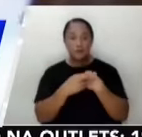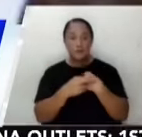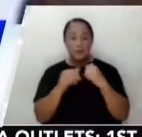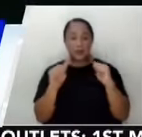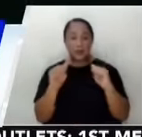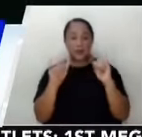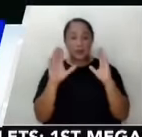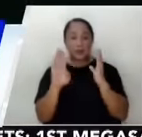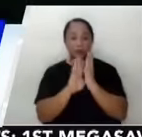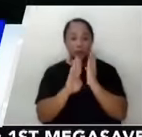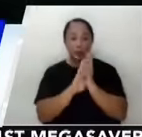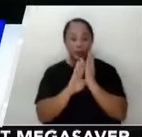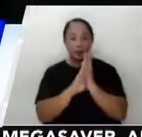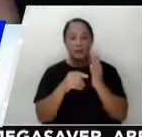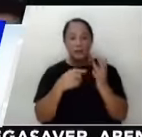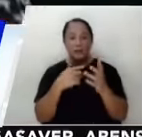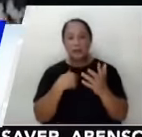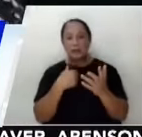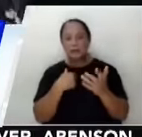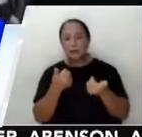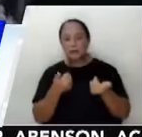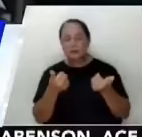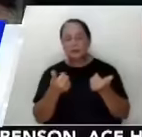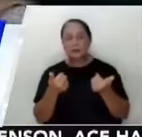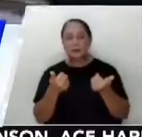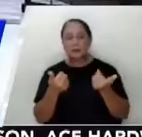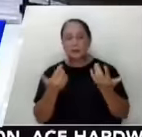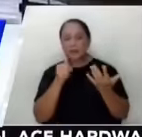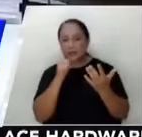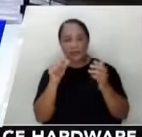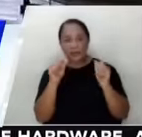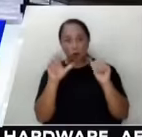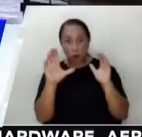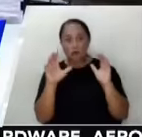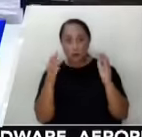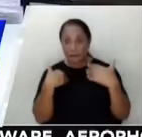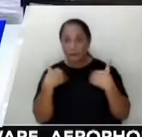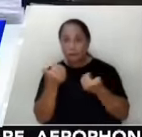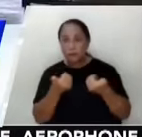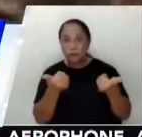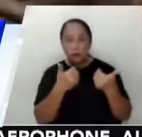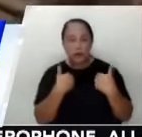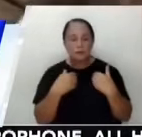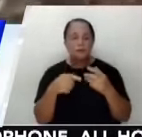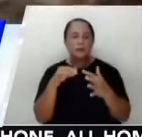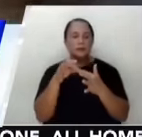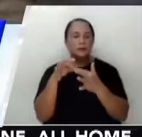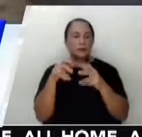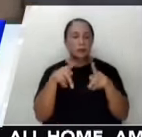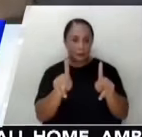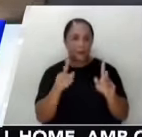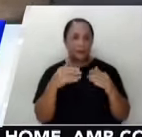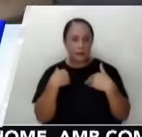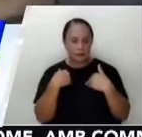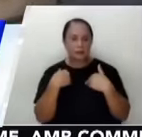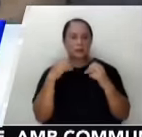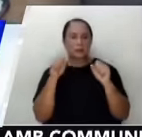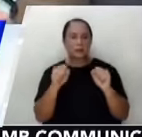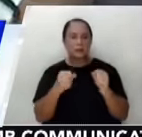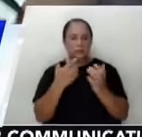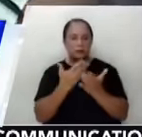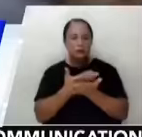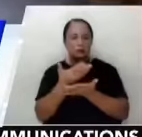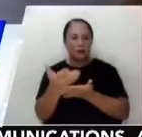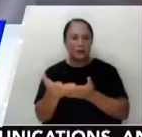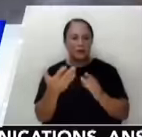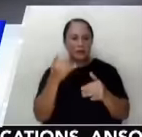maraming bakante sa ordinary bus. May mga extra bus ding binigyan ng special permit ng LTFRB. Kaya may nakabili pa rin kahit last minute